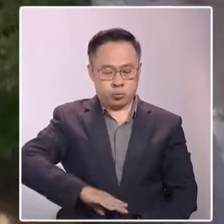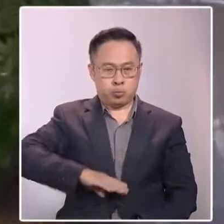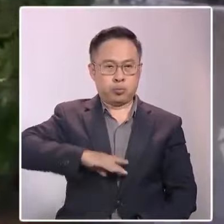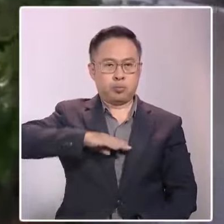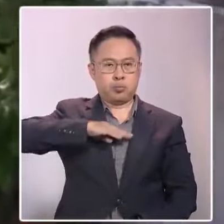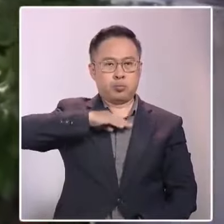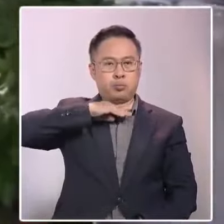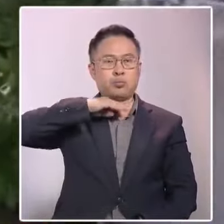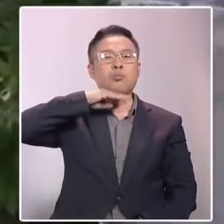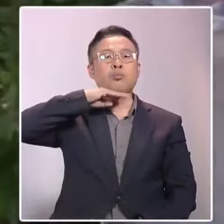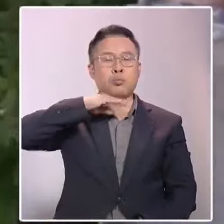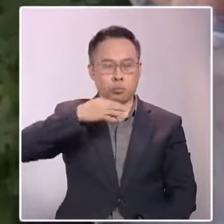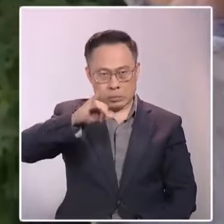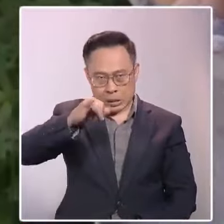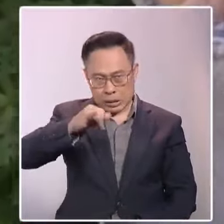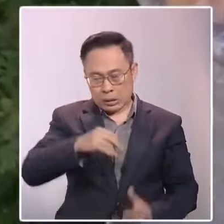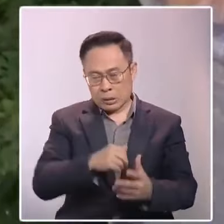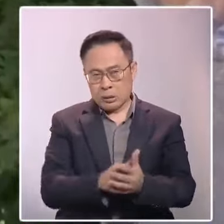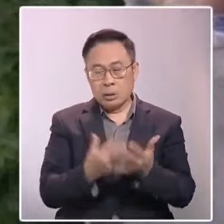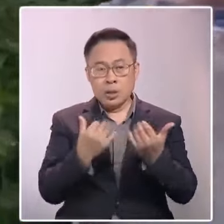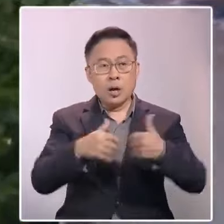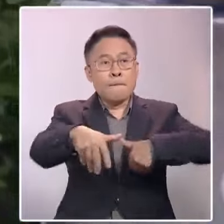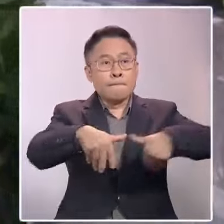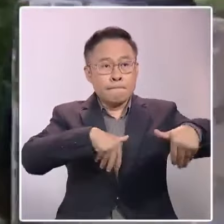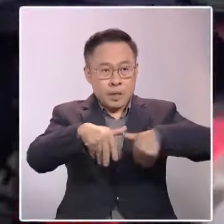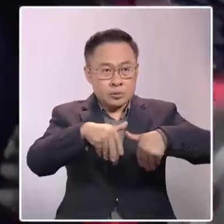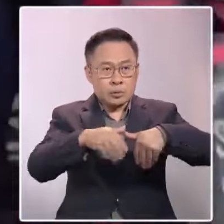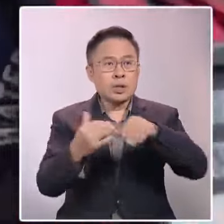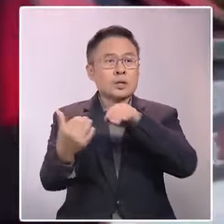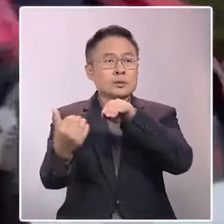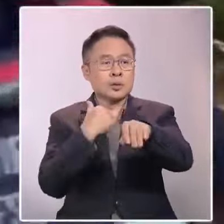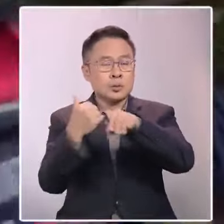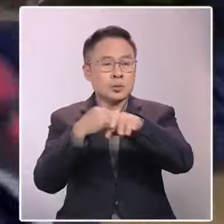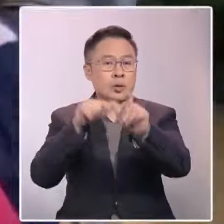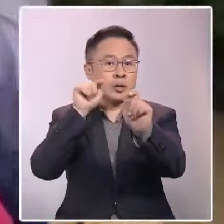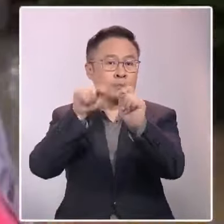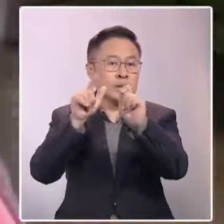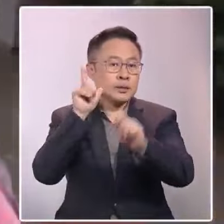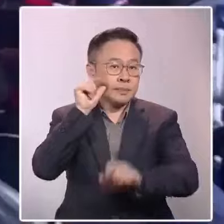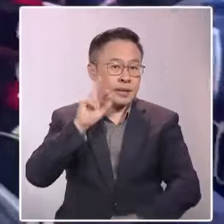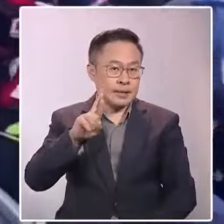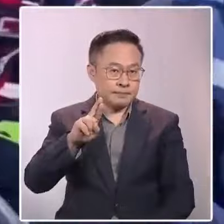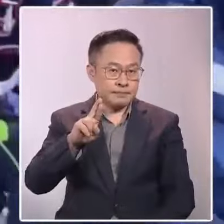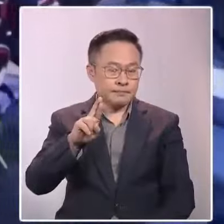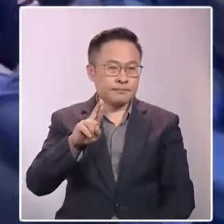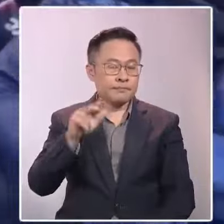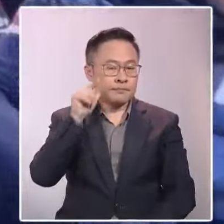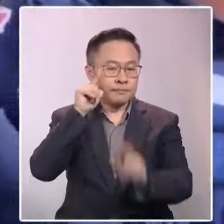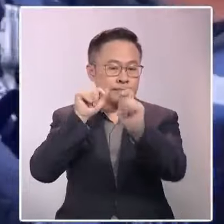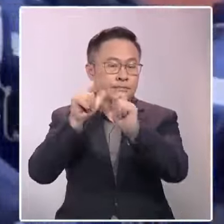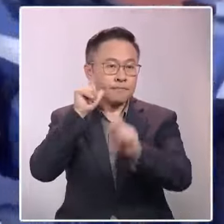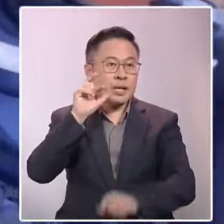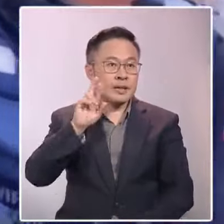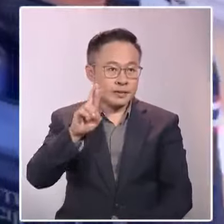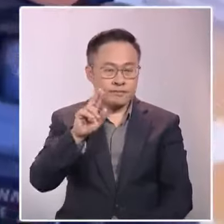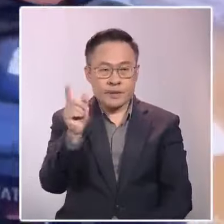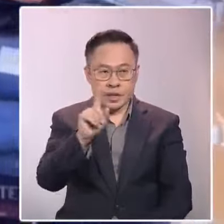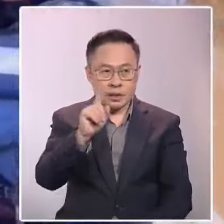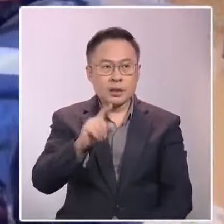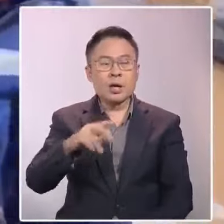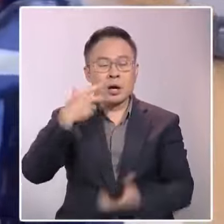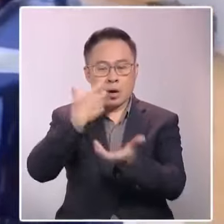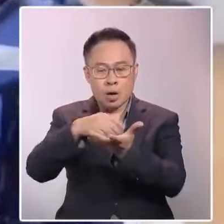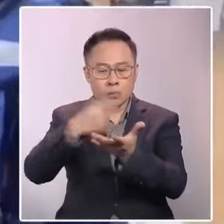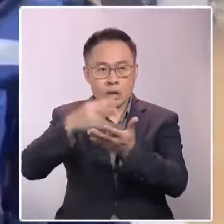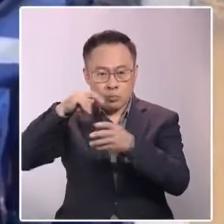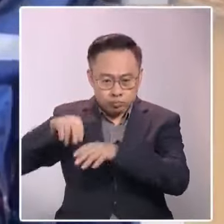าชนกันหน่อยประชาชนที่เขาอยู่ที่ตรงนั้นเนี่ยที่ถนนสายแม่ริมเนี่ยเขาบอกว่ากระแสน้ำเนี่ยที่พัดผ่านเข้ามาใน